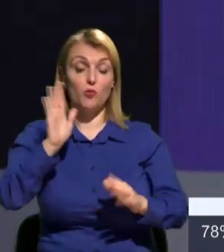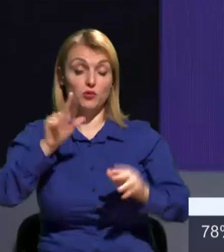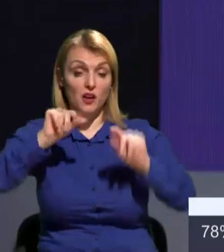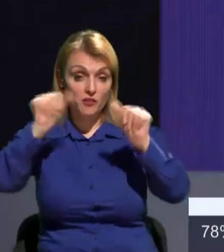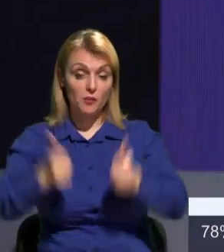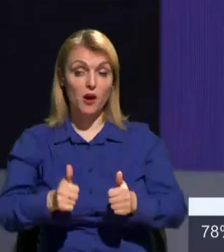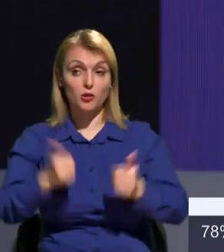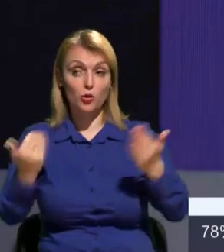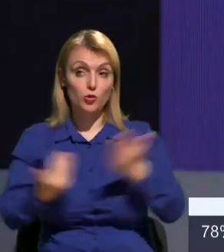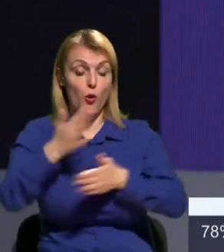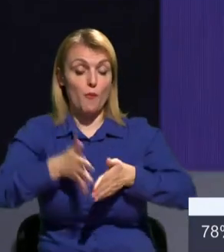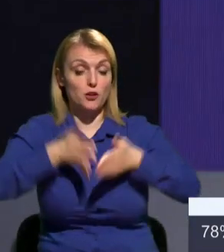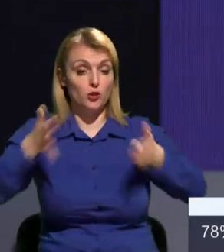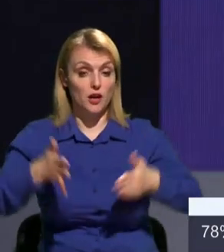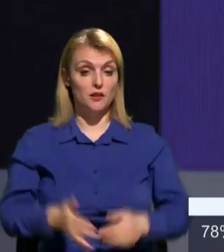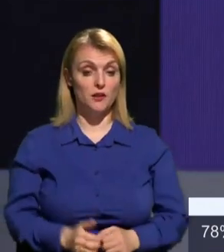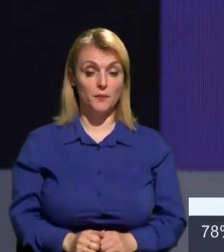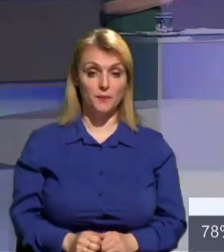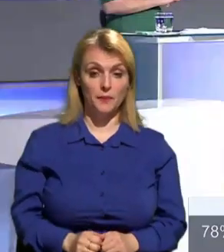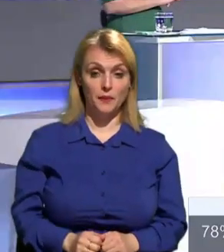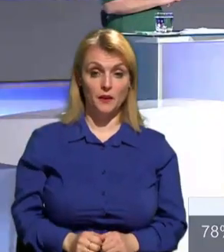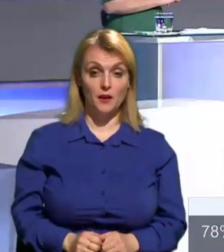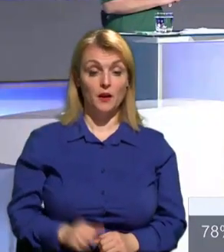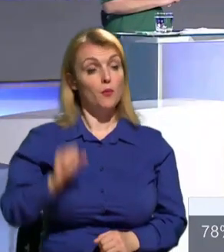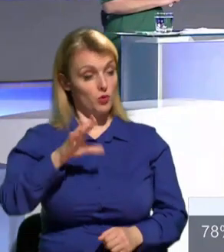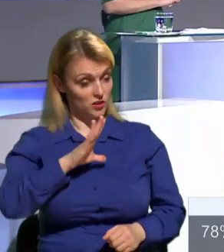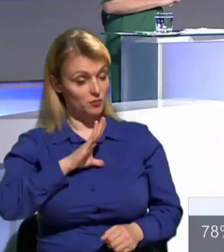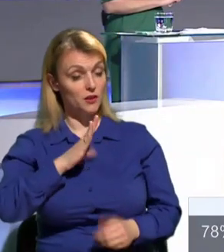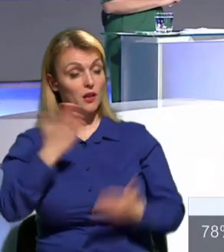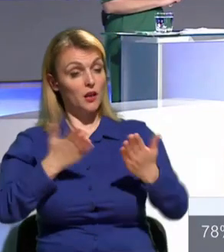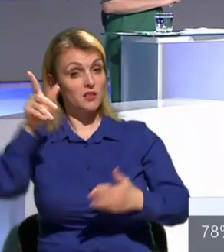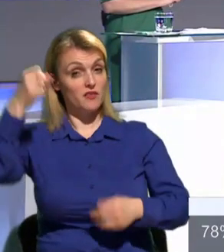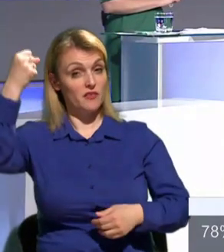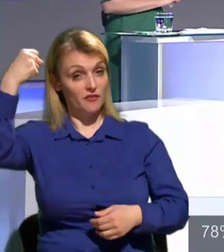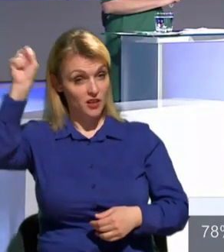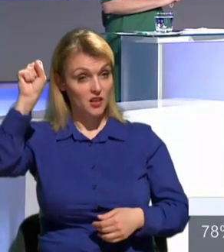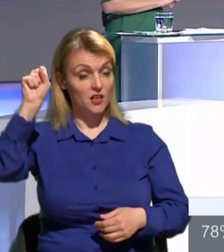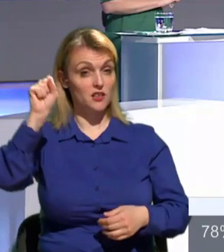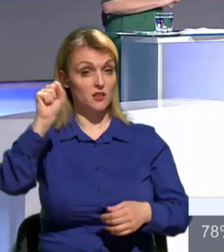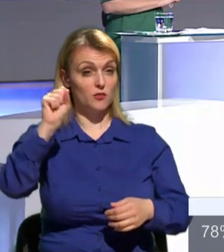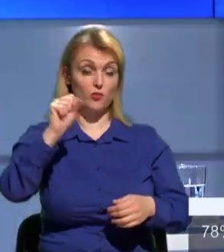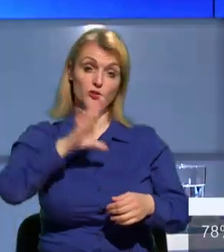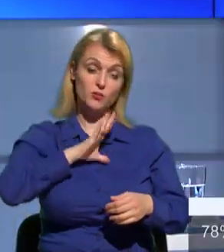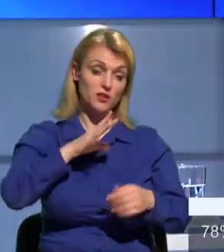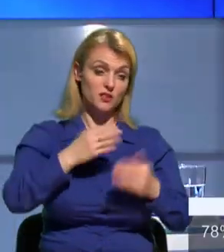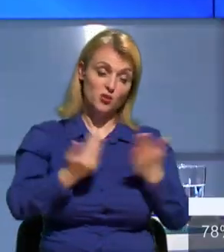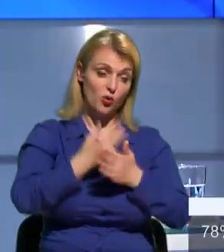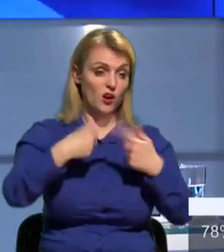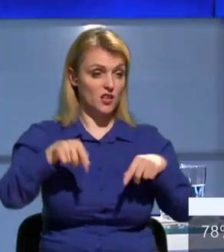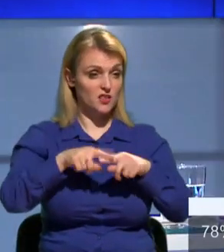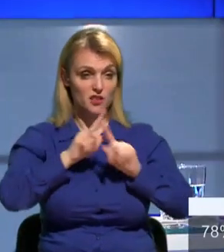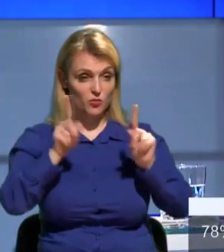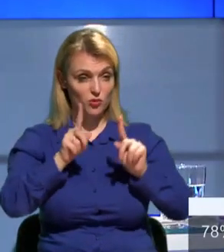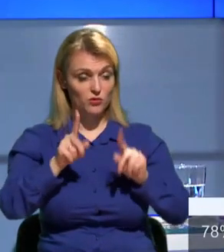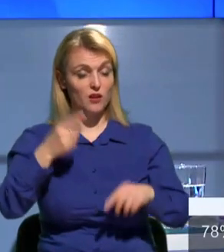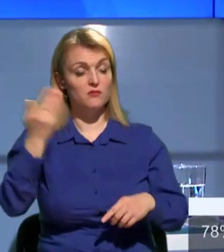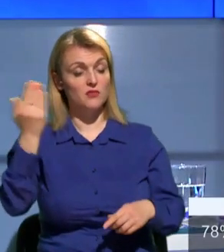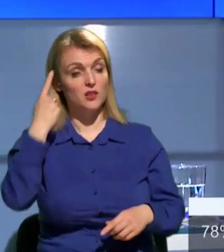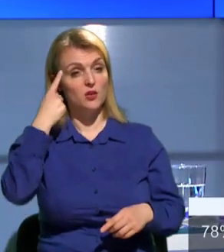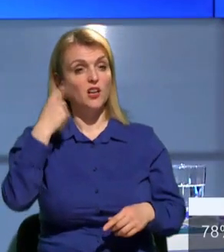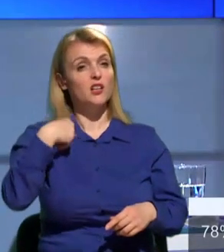una lucrativă, am putea să evităm alegerile parlamentare anticipate? Eu cred că oamenii,